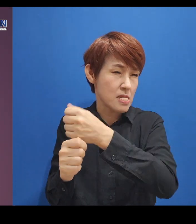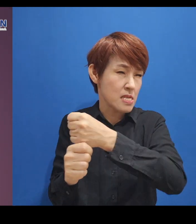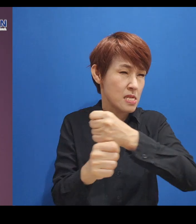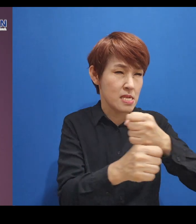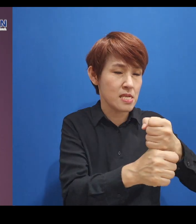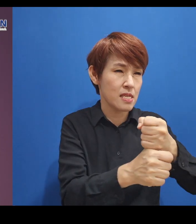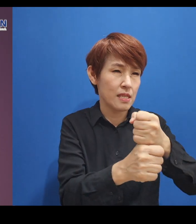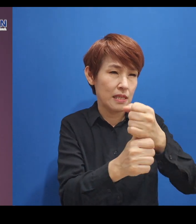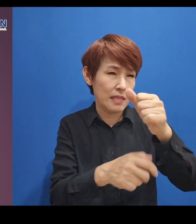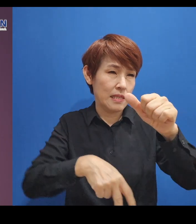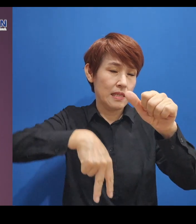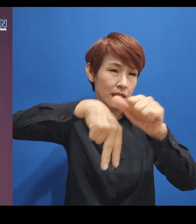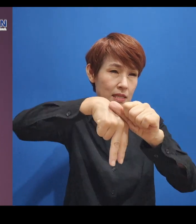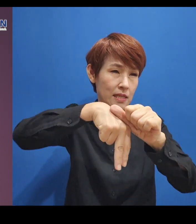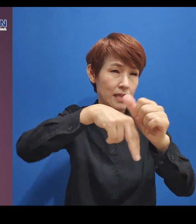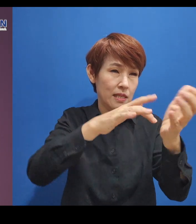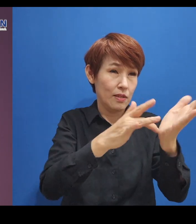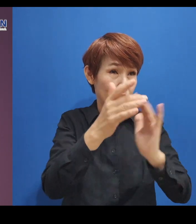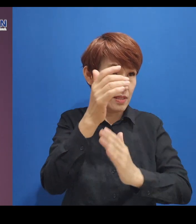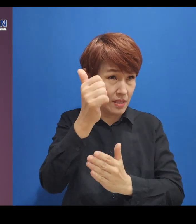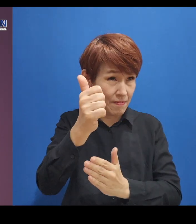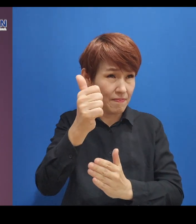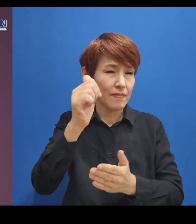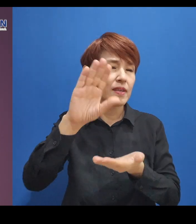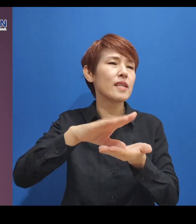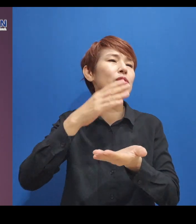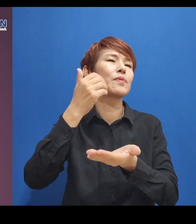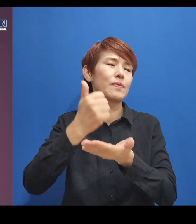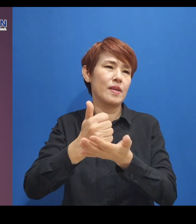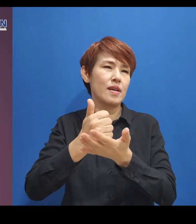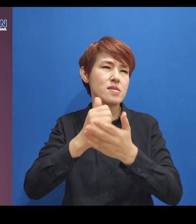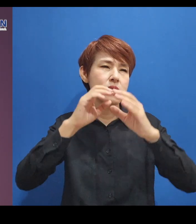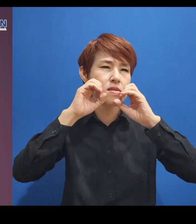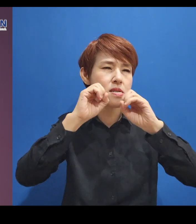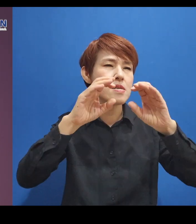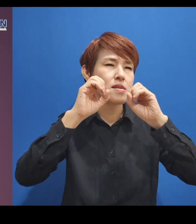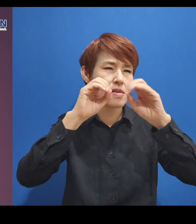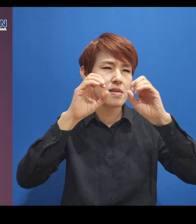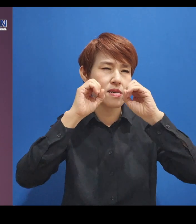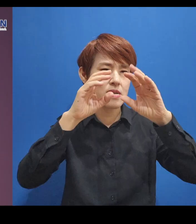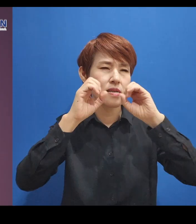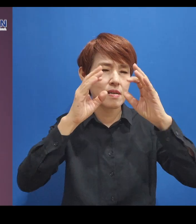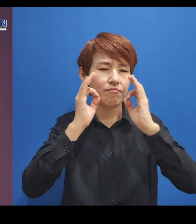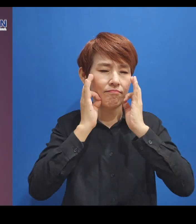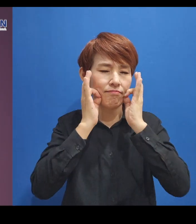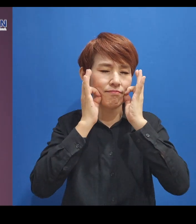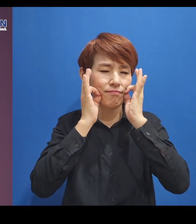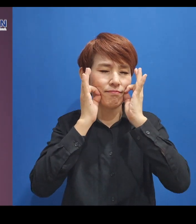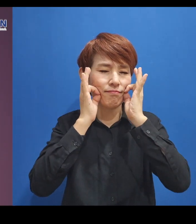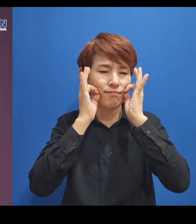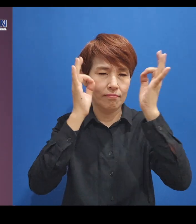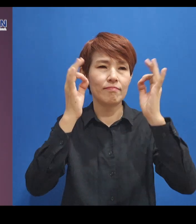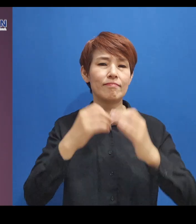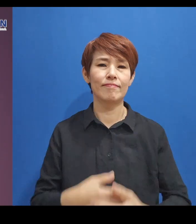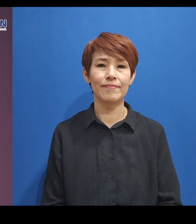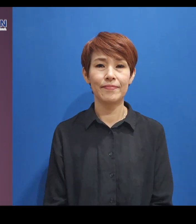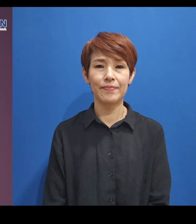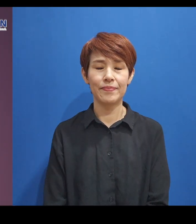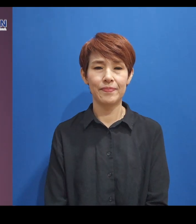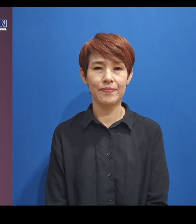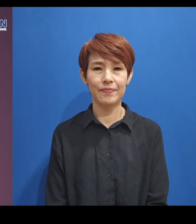예수님이야말로 그리스도라는 사실을 가르치고 전도하는 일을 그치지 않게